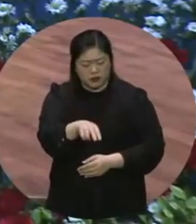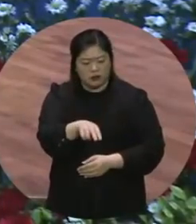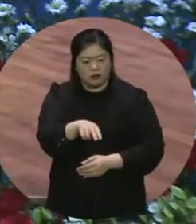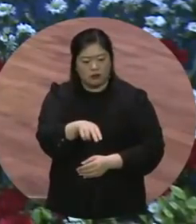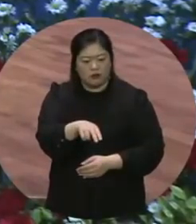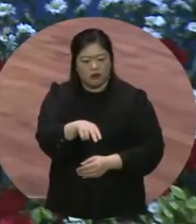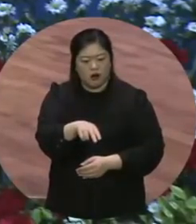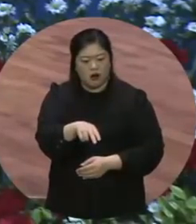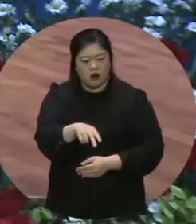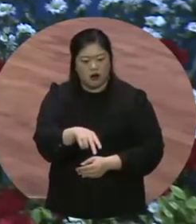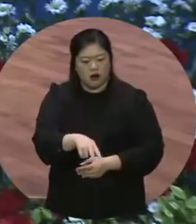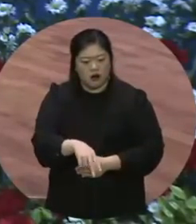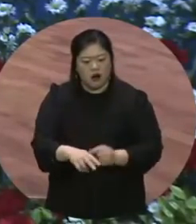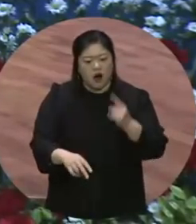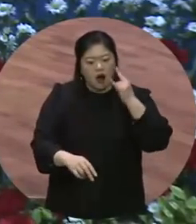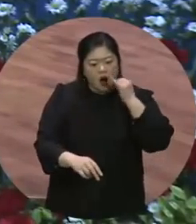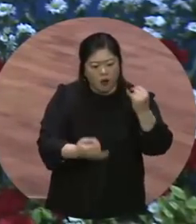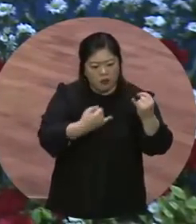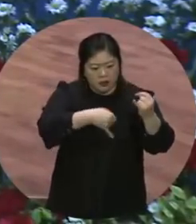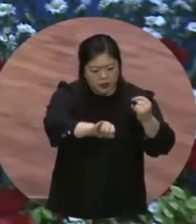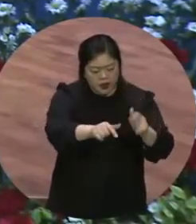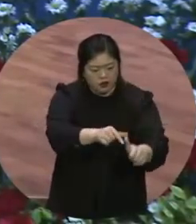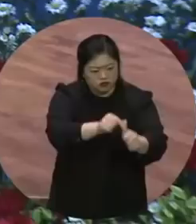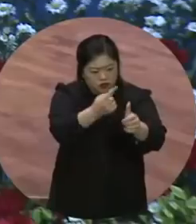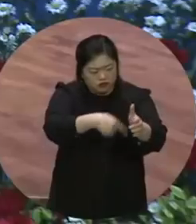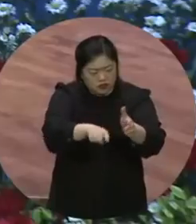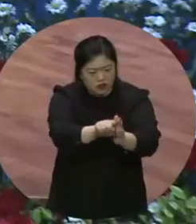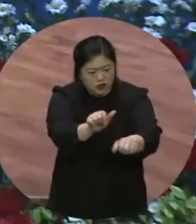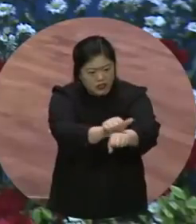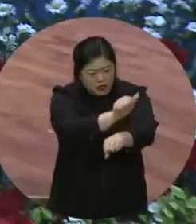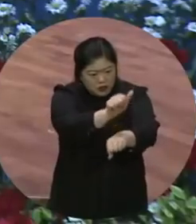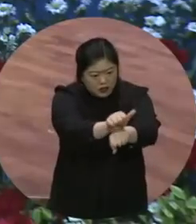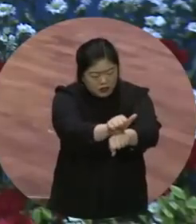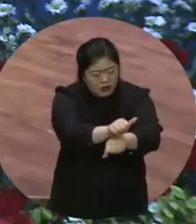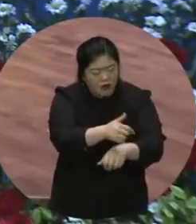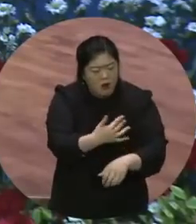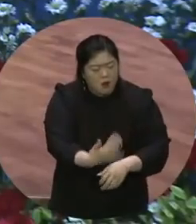생명을 구조하기 위해서 저렇게 집중해서 5시간 하는데